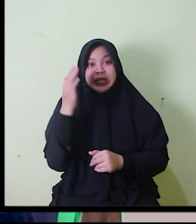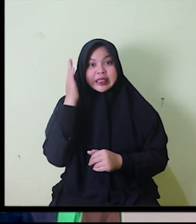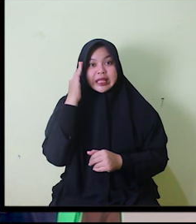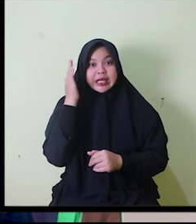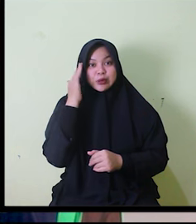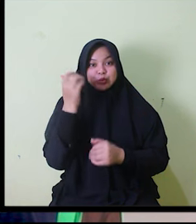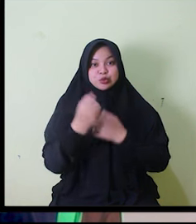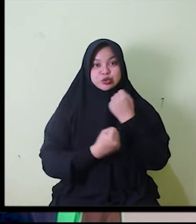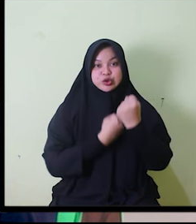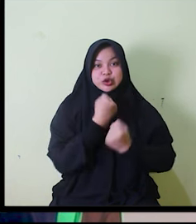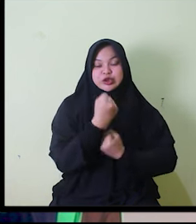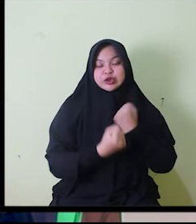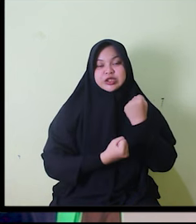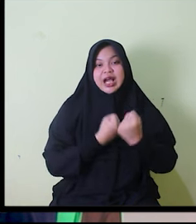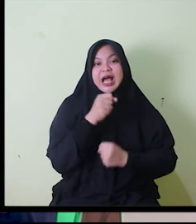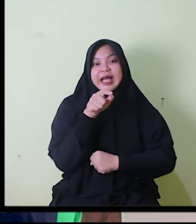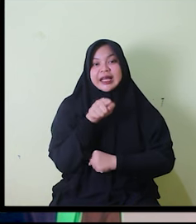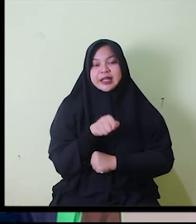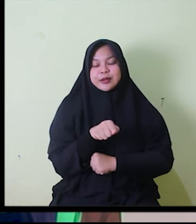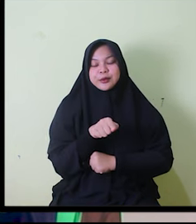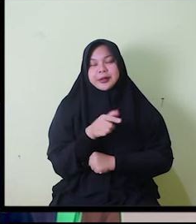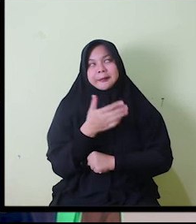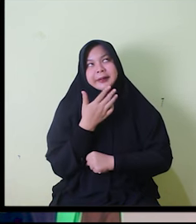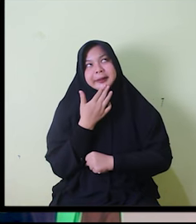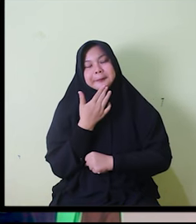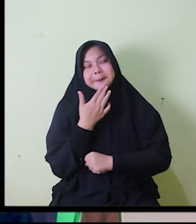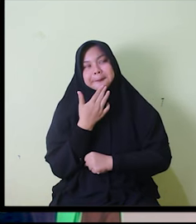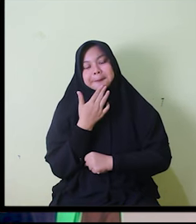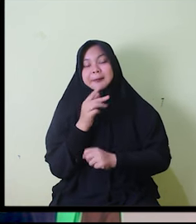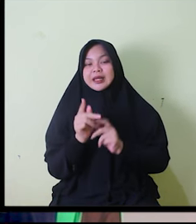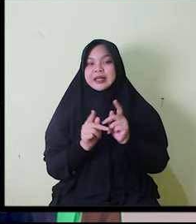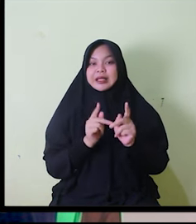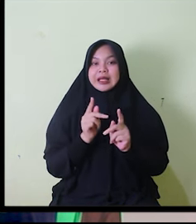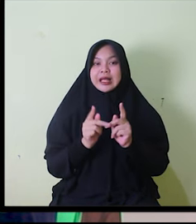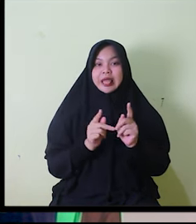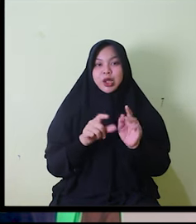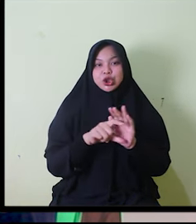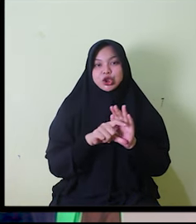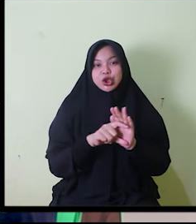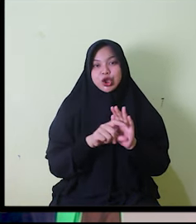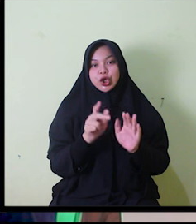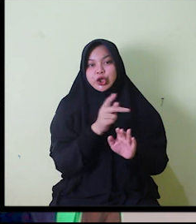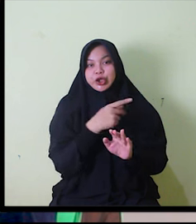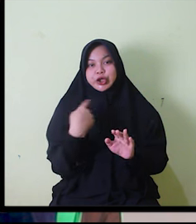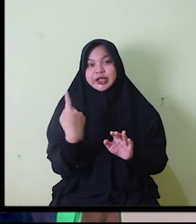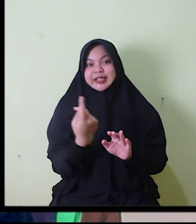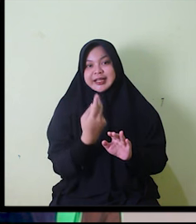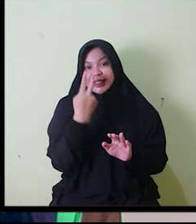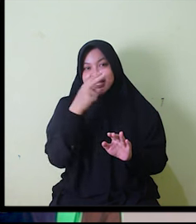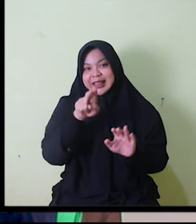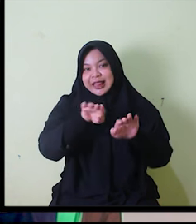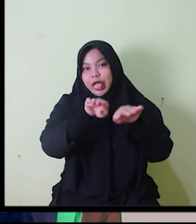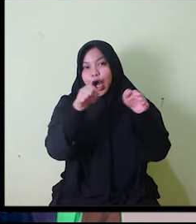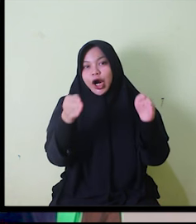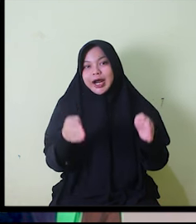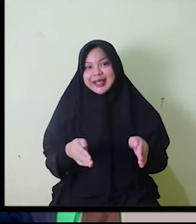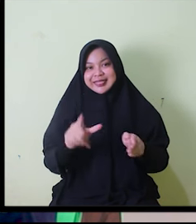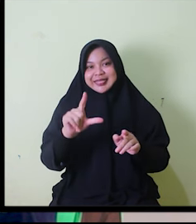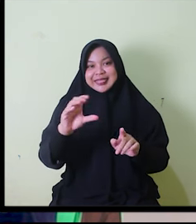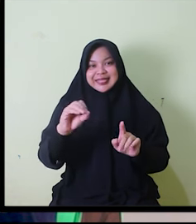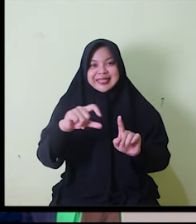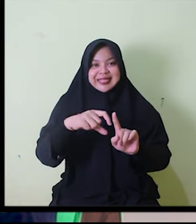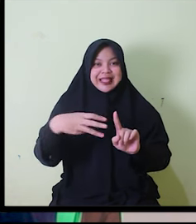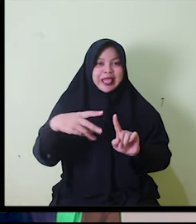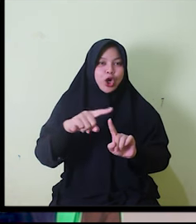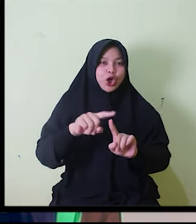itu ee apa namanya ya kalau misalkan Ee Kita lihat memang loket ini kan apa